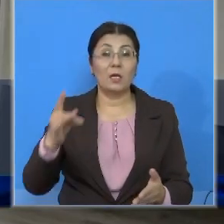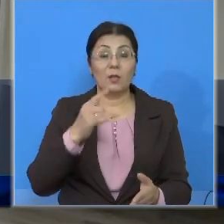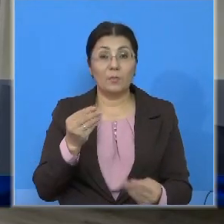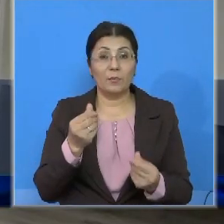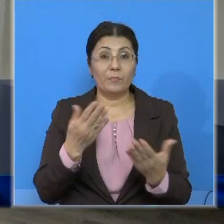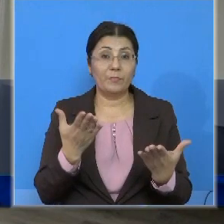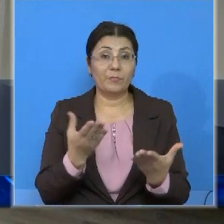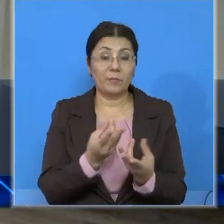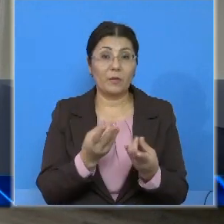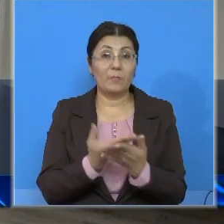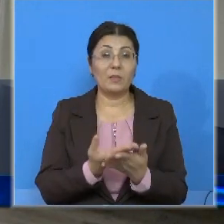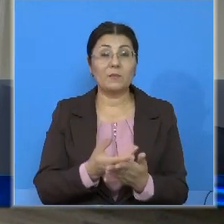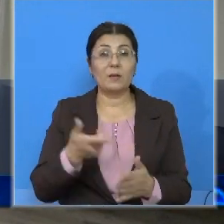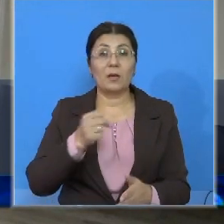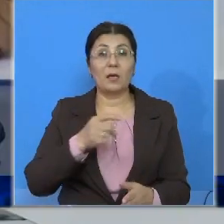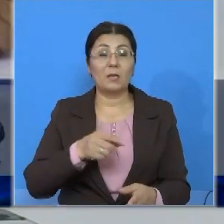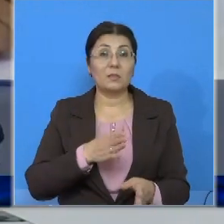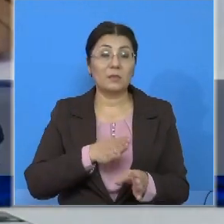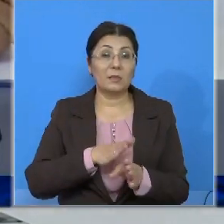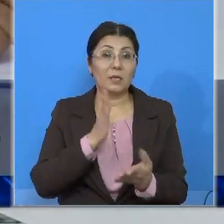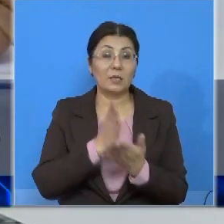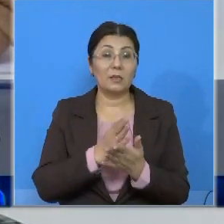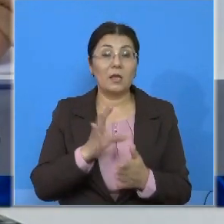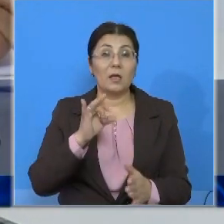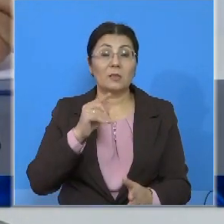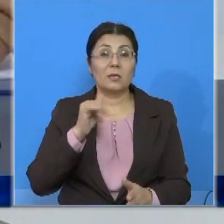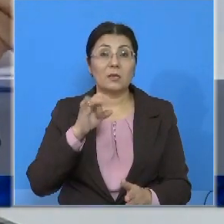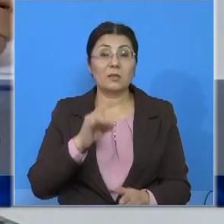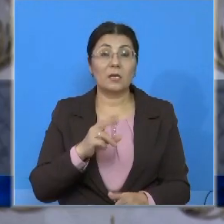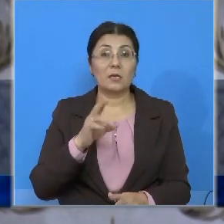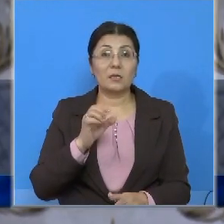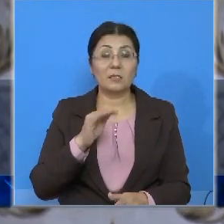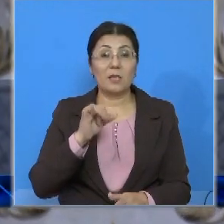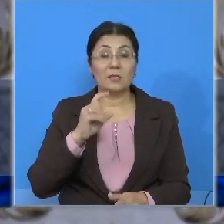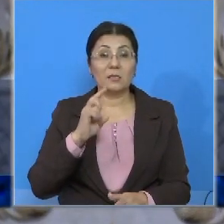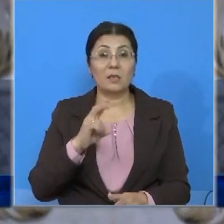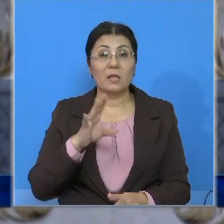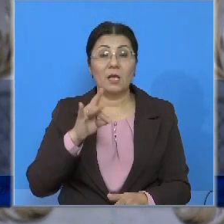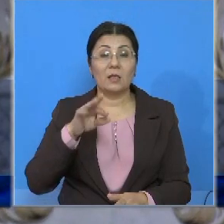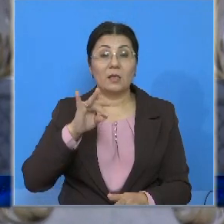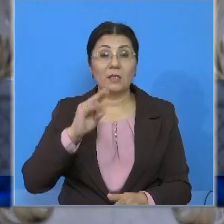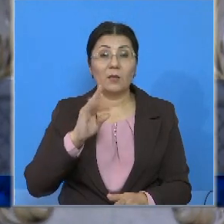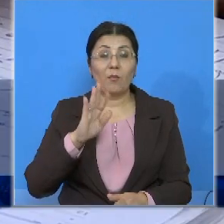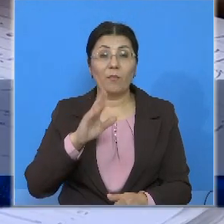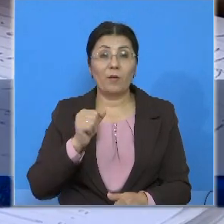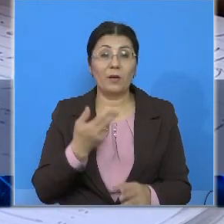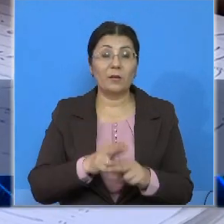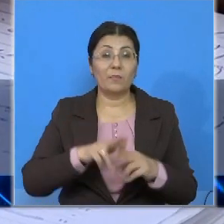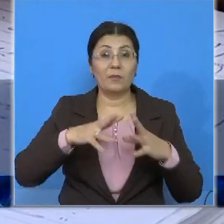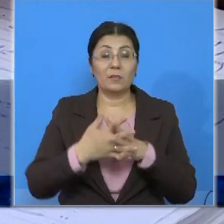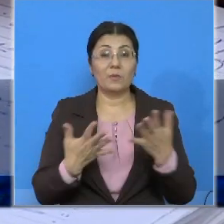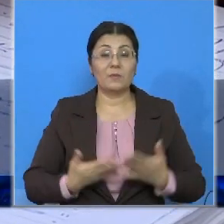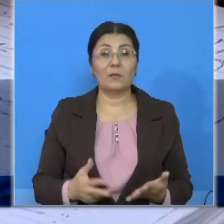бюджета. Отметим, уже газифицированные поселки Сарыжар, Саржансай, Кинцехара, Жайсан, Родниковка, Каратугай. В этих поселках